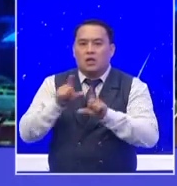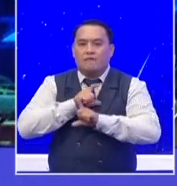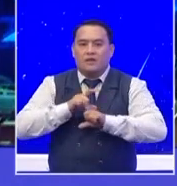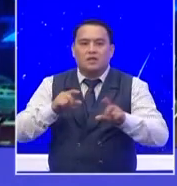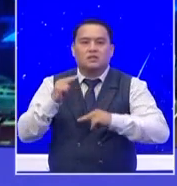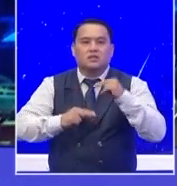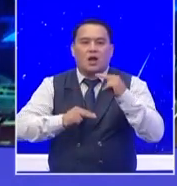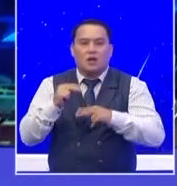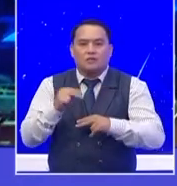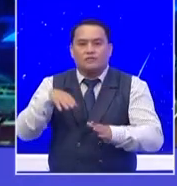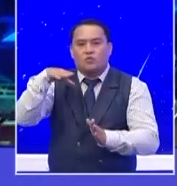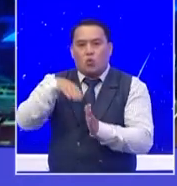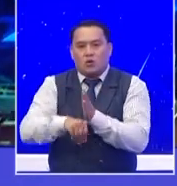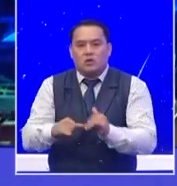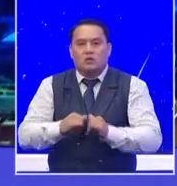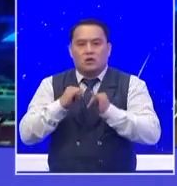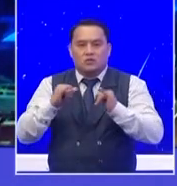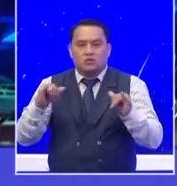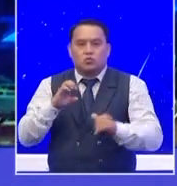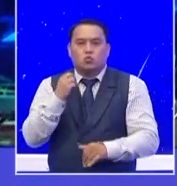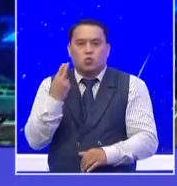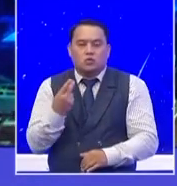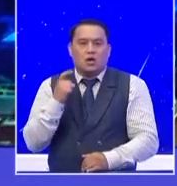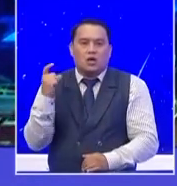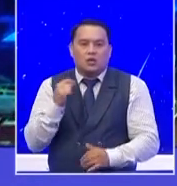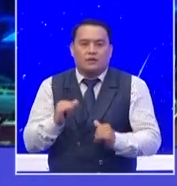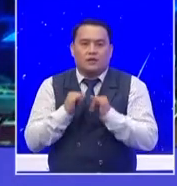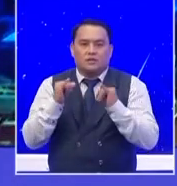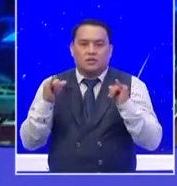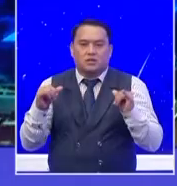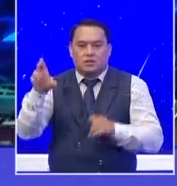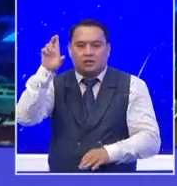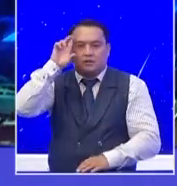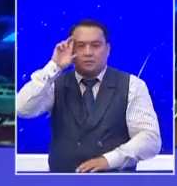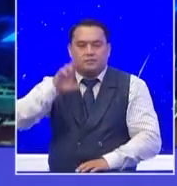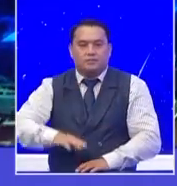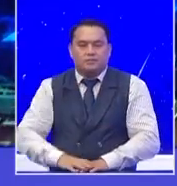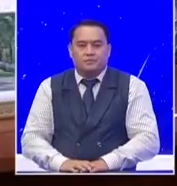объекты. Строители вносят весомую лепту в развитие социально-экономического развития всей страны.